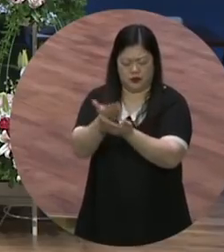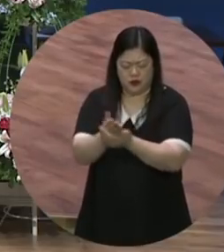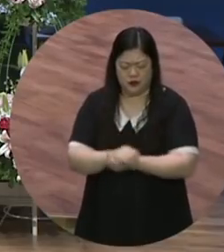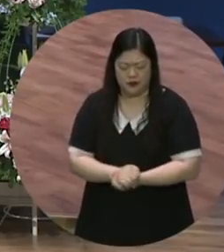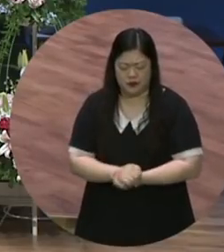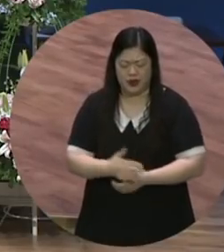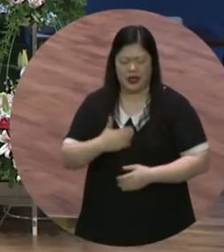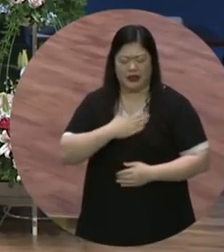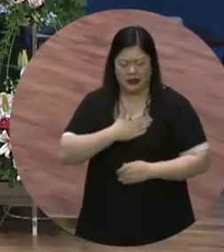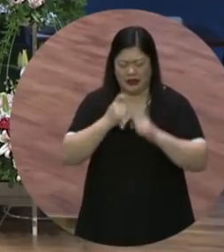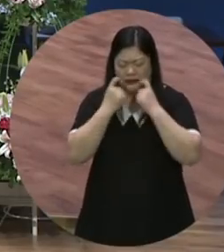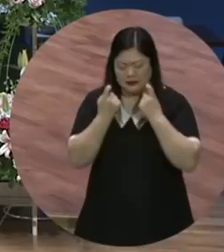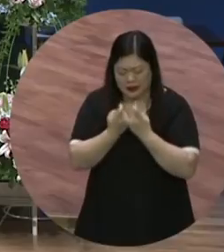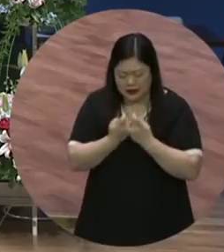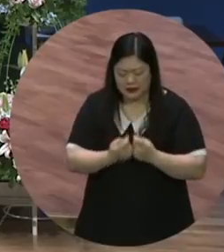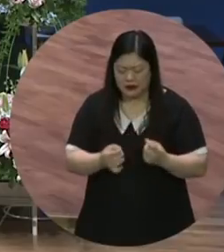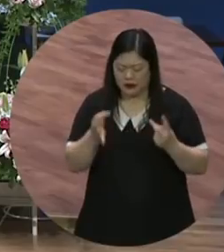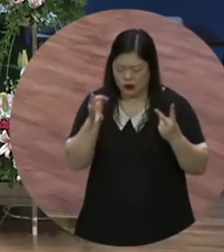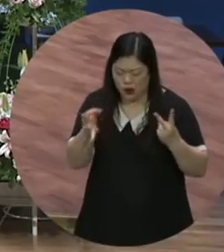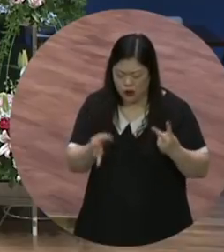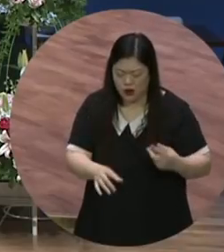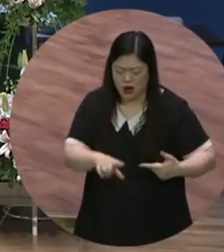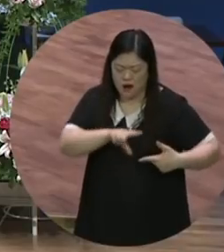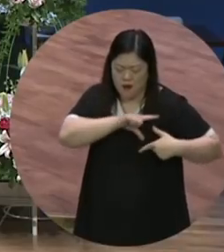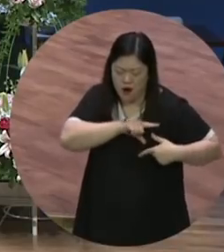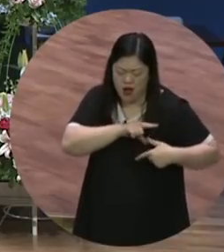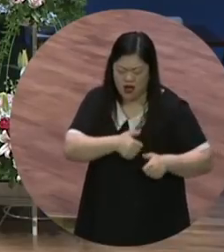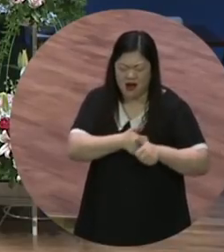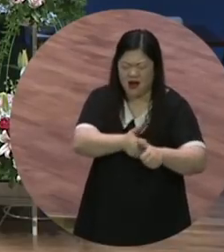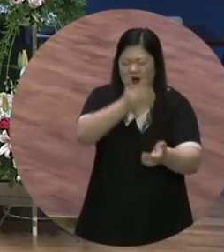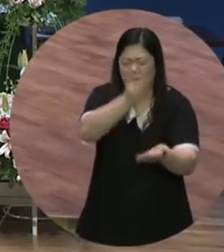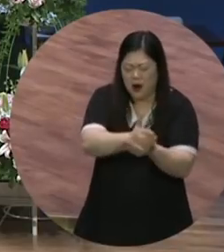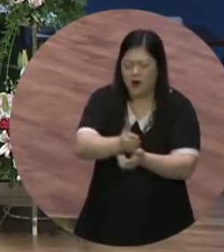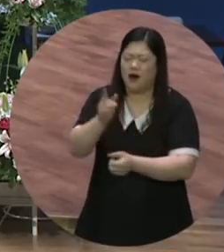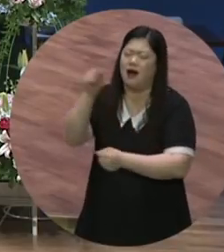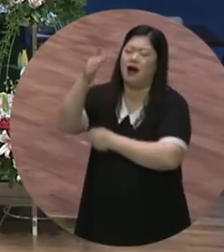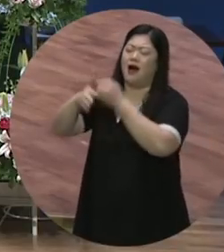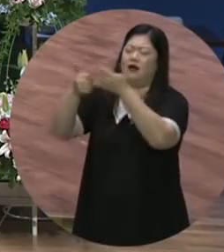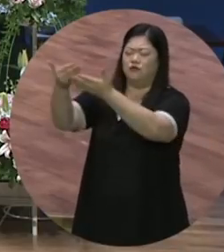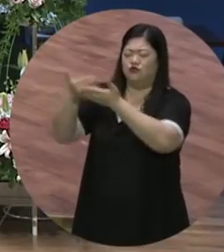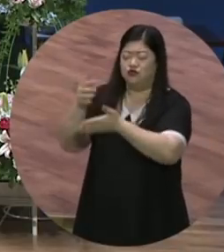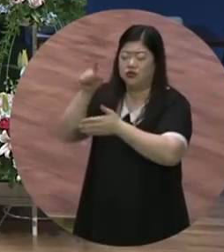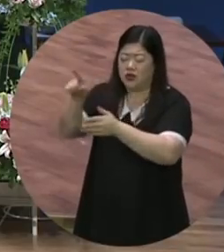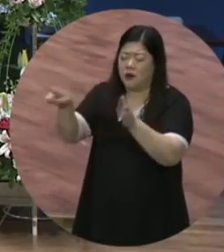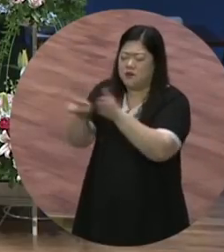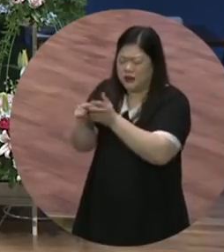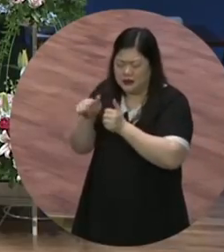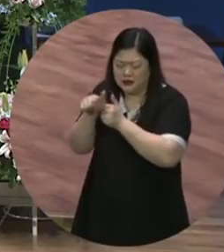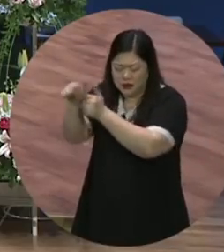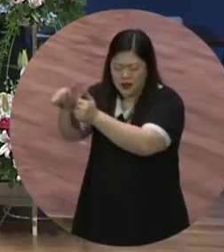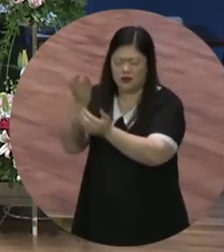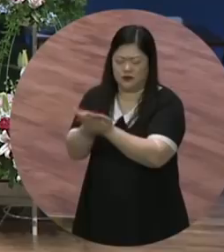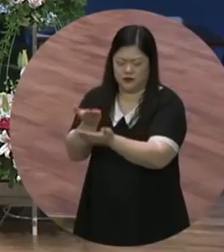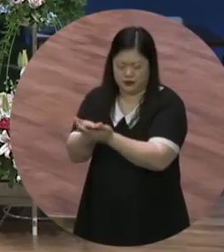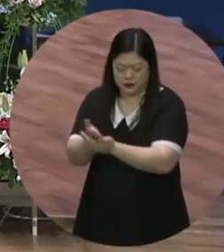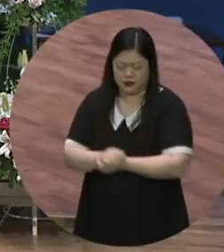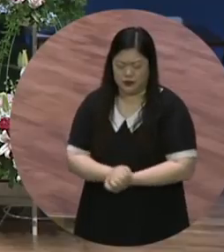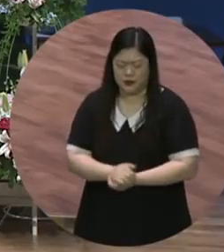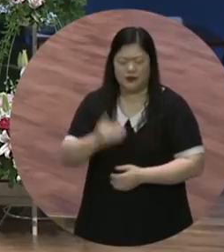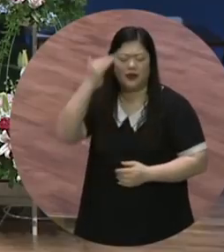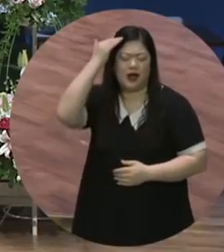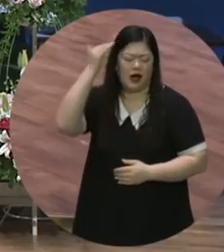우리의 시민권은 하늘에 있으니 위의 것을 바라보며 살아갈 수 있게끔 인도하여 주옵소서. 이 나라를 축복하여